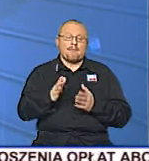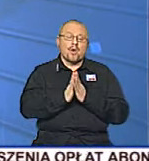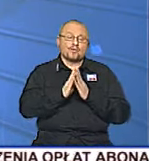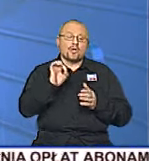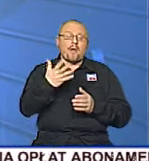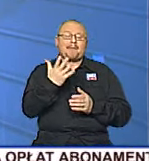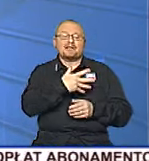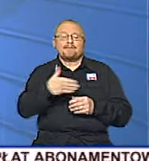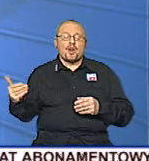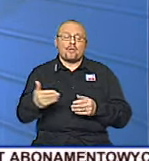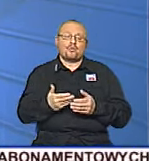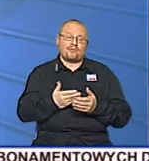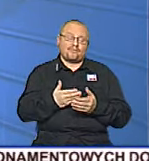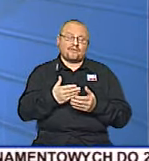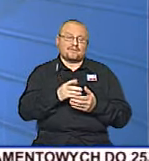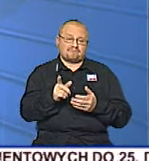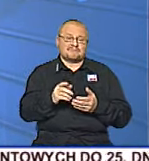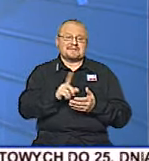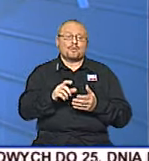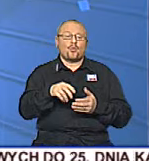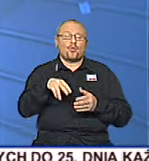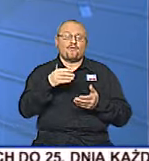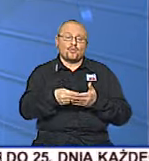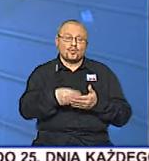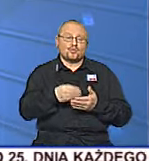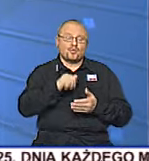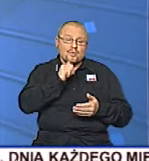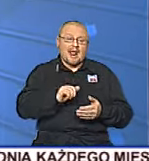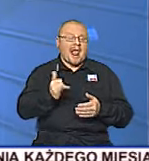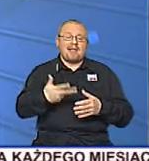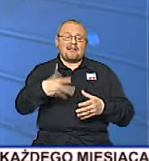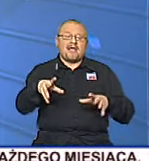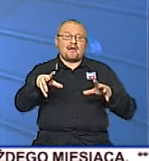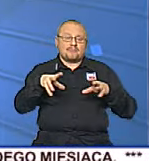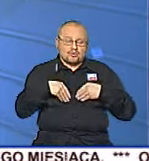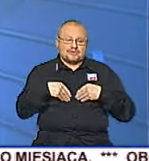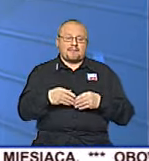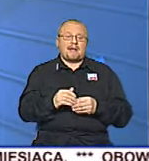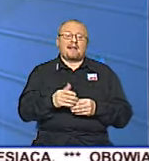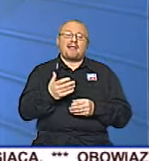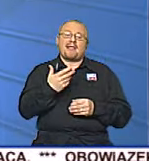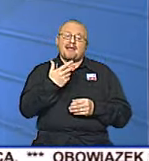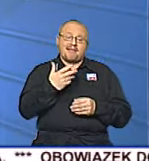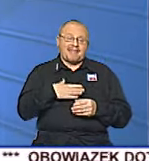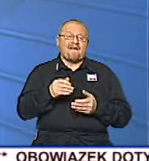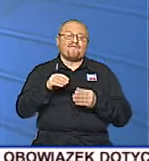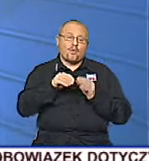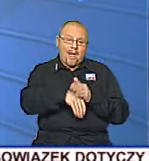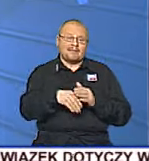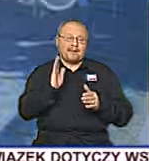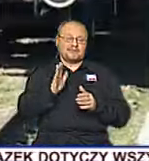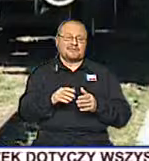został odrzucony. Jest już plan, na co zostaną przeznaczone środki, które zebrano jako wkład własny. Niestety nie na renowację